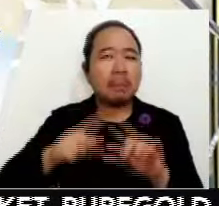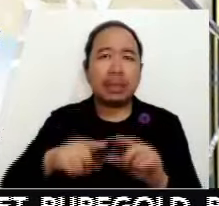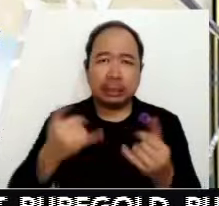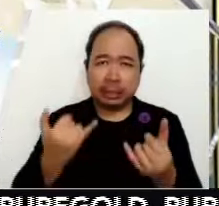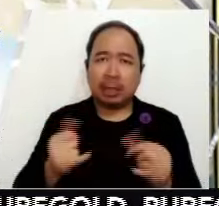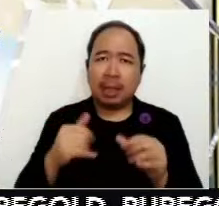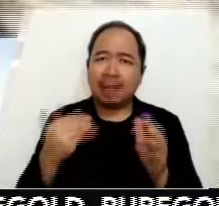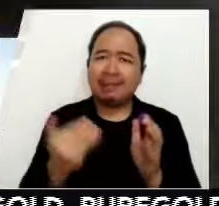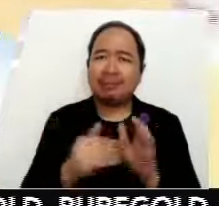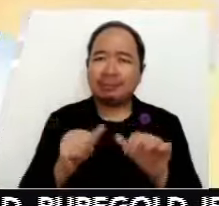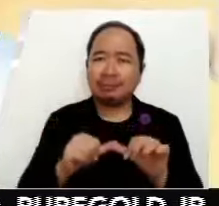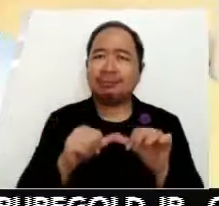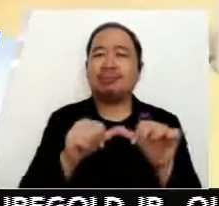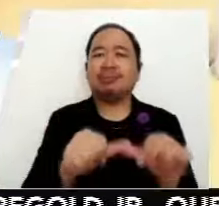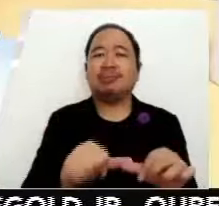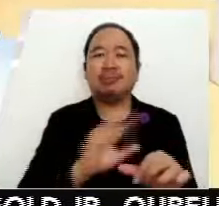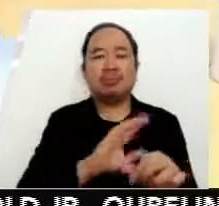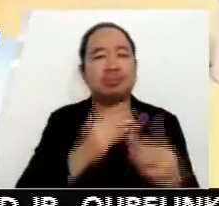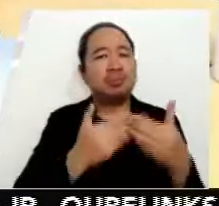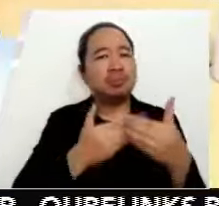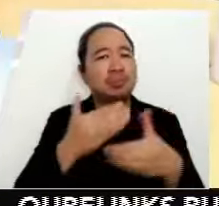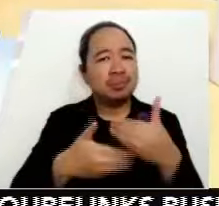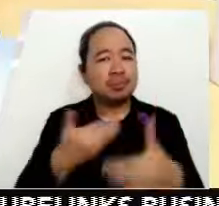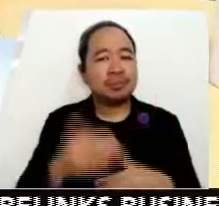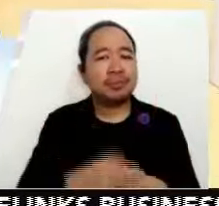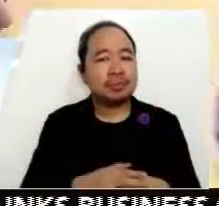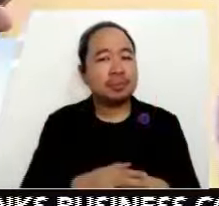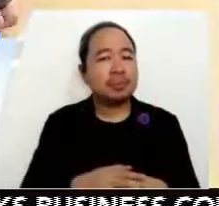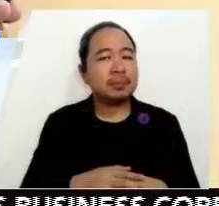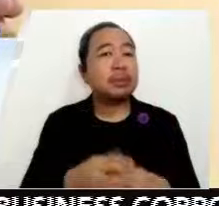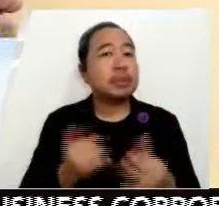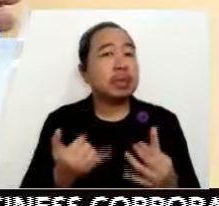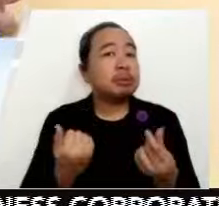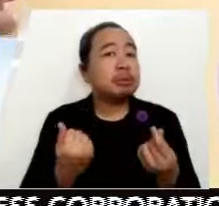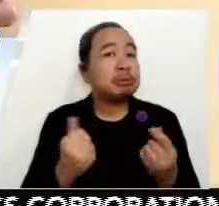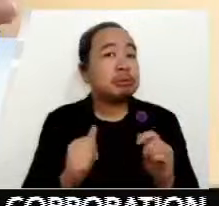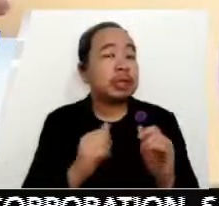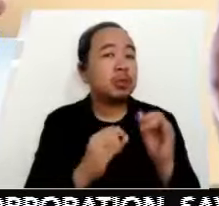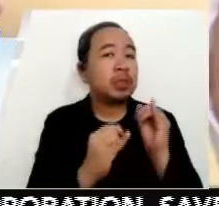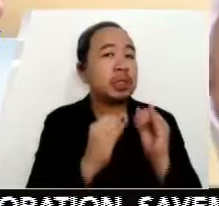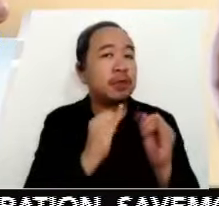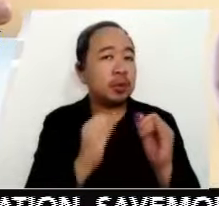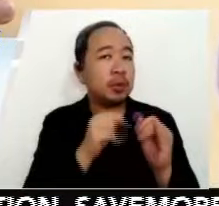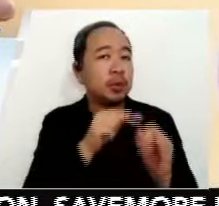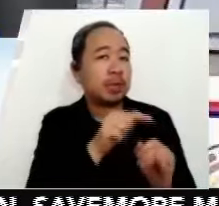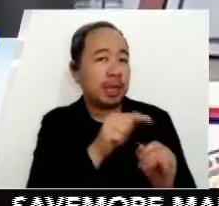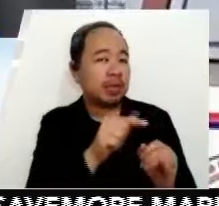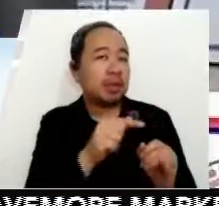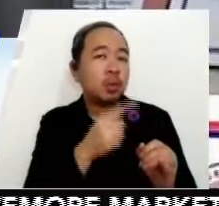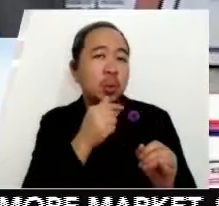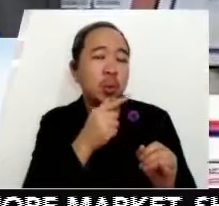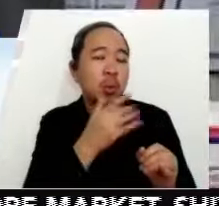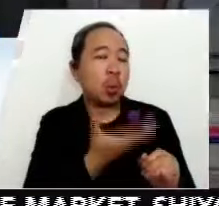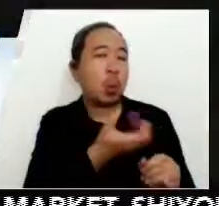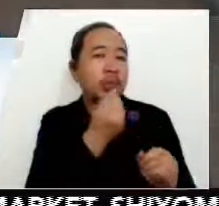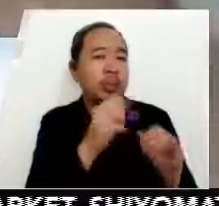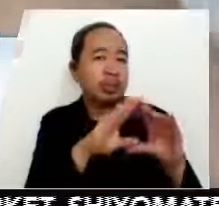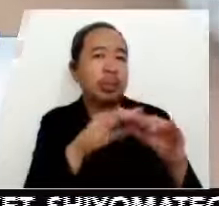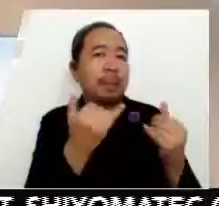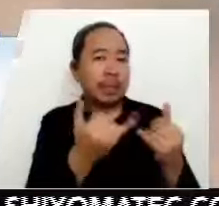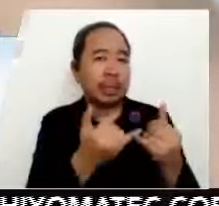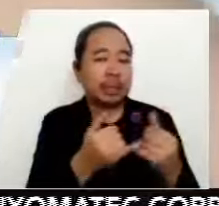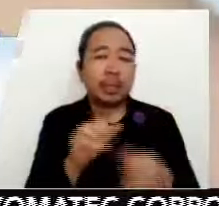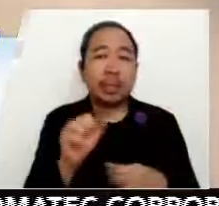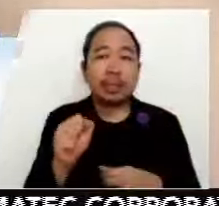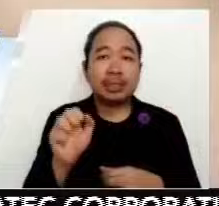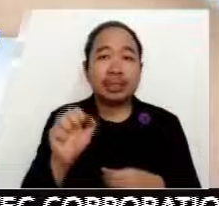ang kanilang scheme. Sinusubukan pa naming kunan ng pahayag ang Super Breakthrough Enterprises Corporation. Sabi ng SEC, maliit